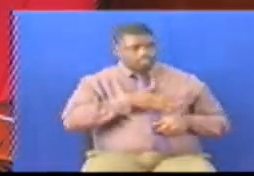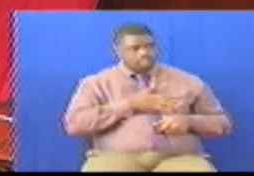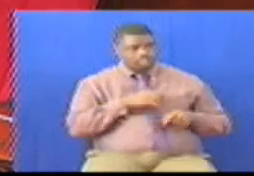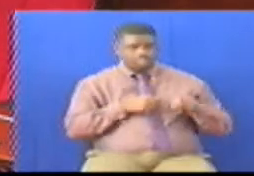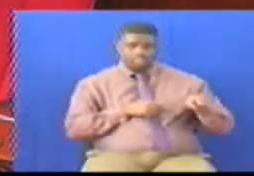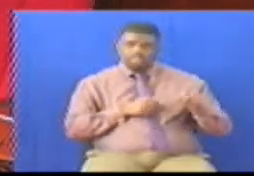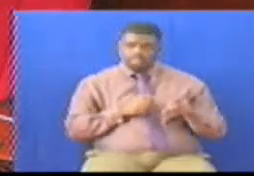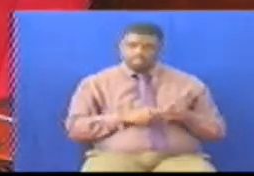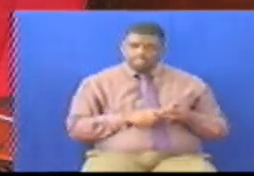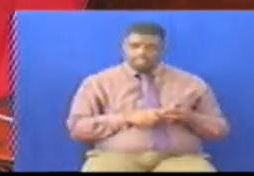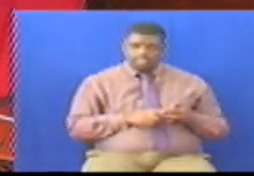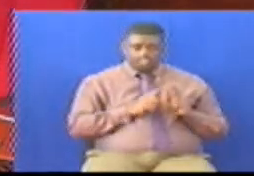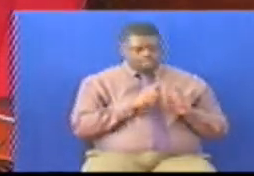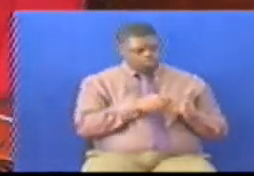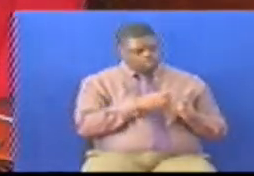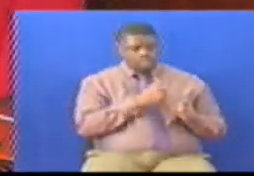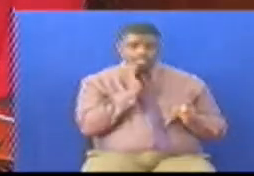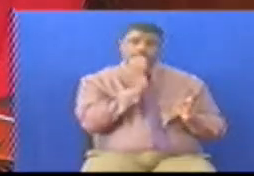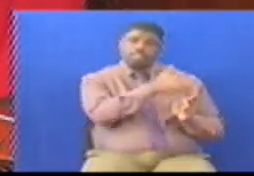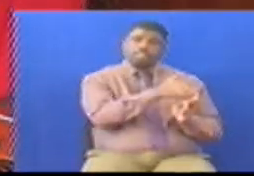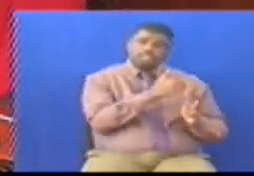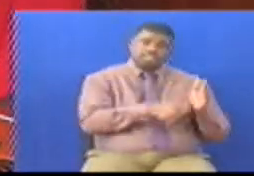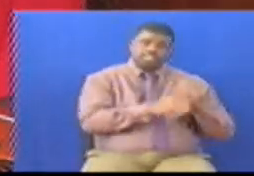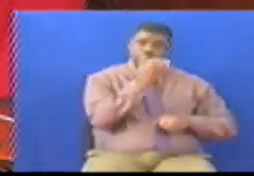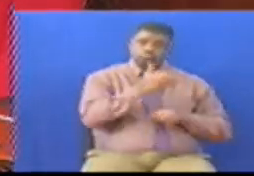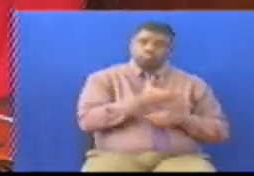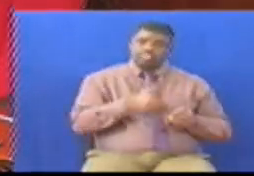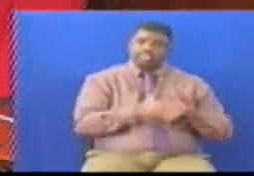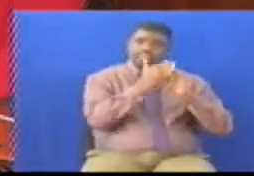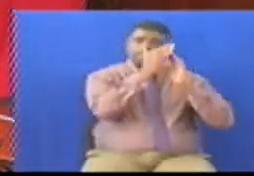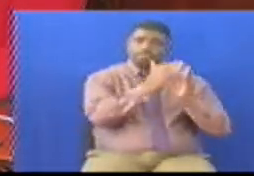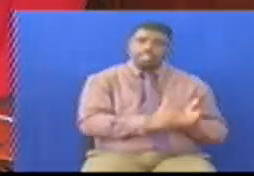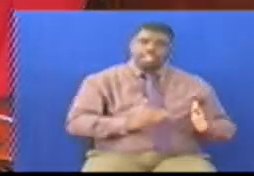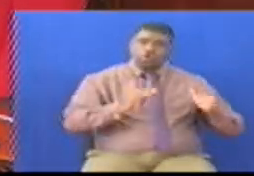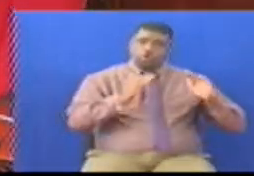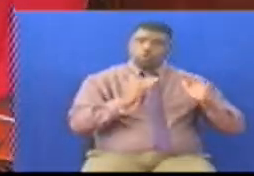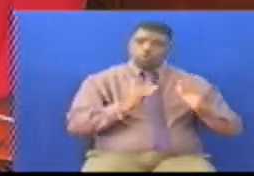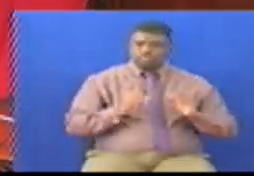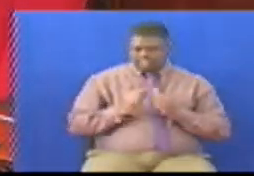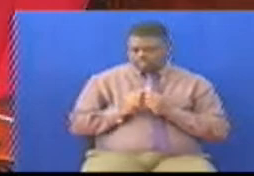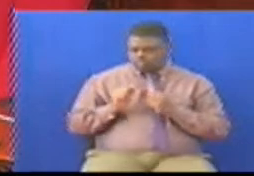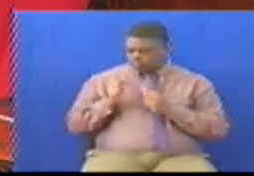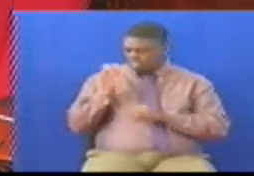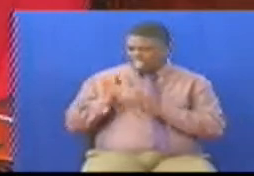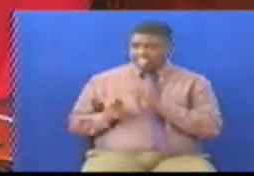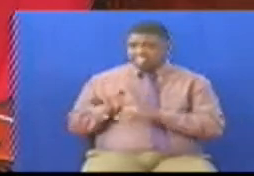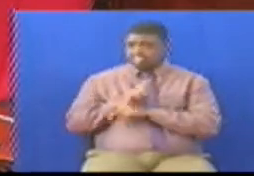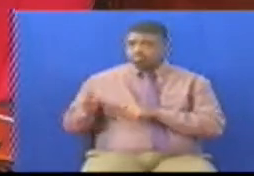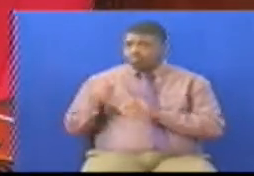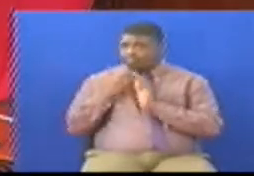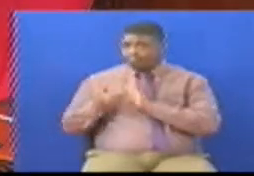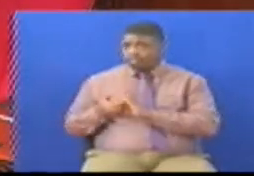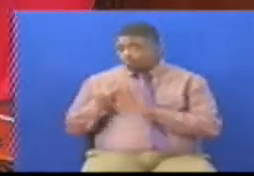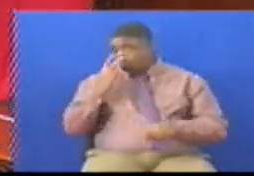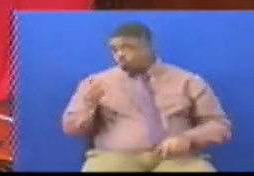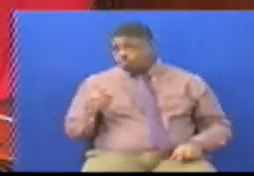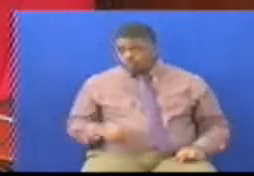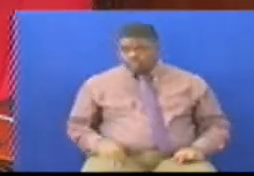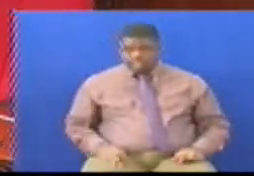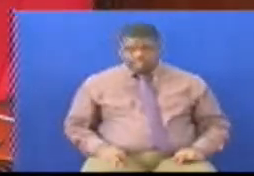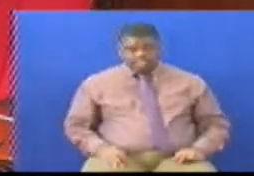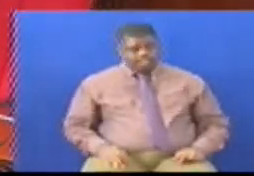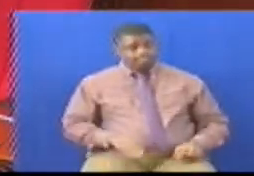hii ilikuwa inawekeza zaidi kwenye kujenga majengo, kitu ambacho hakikuwa sahihi zaidi. Kwa mfano sasa hizi unaona kabisa kwamba real